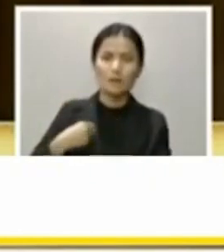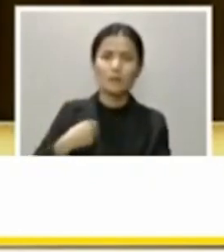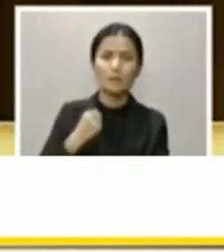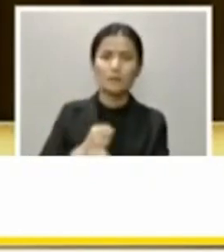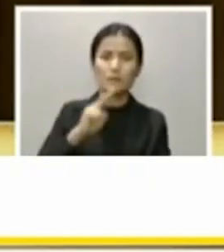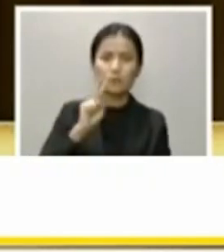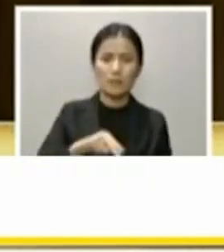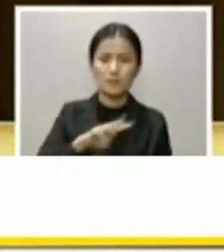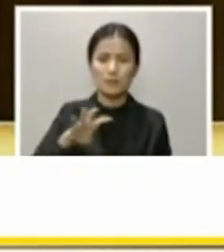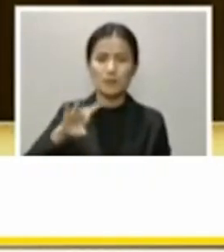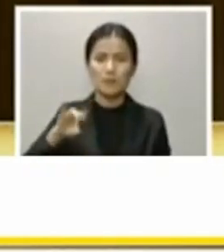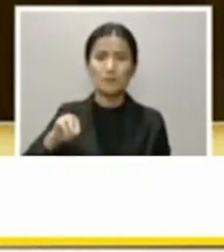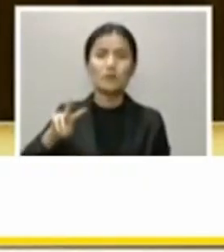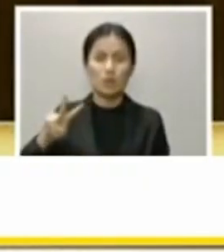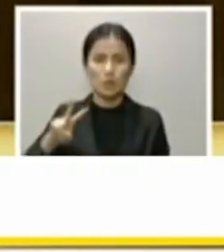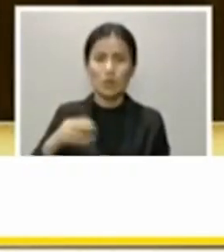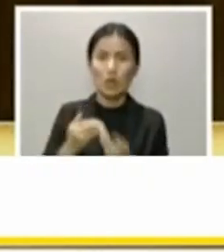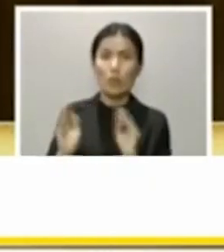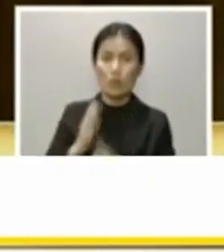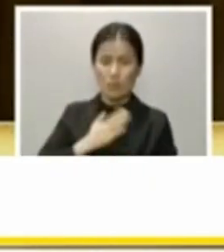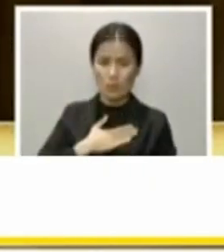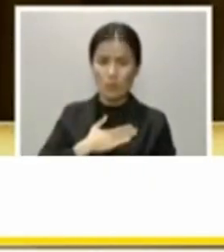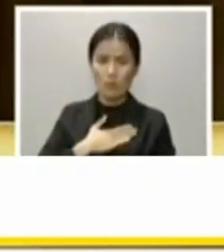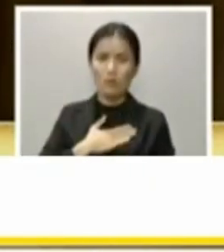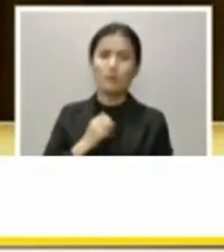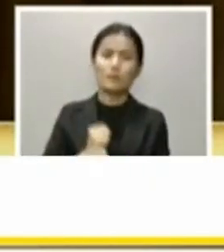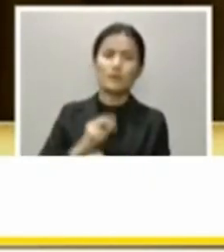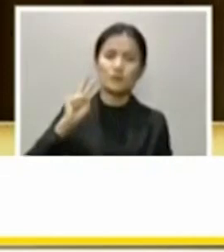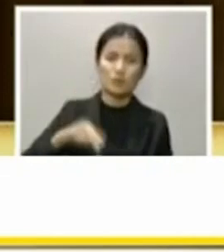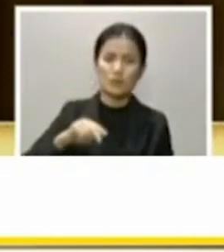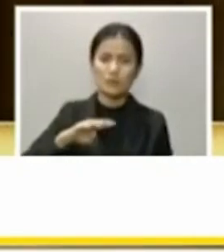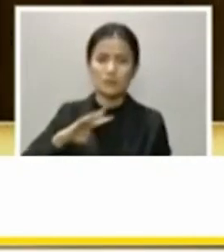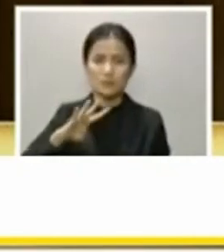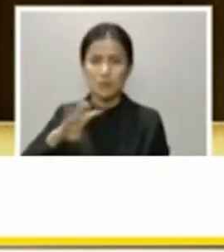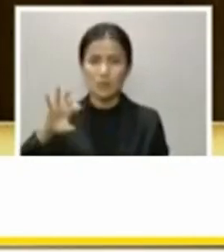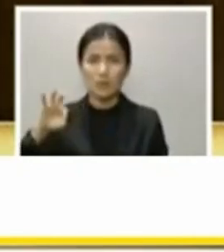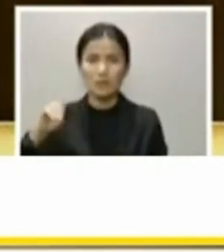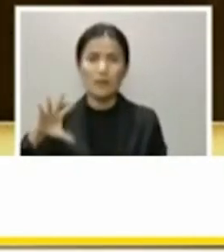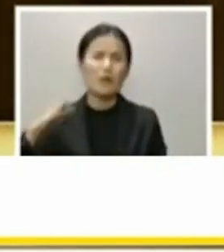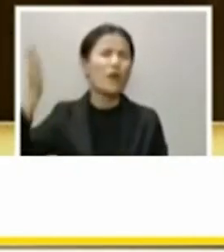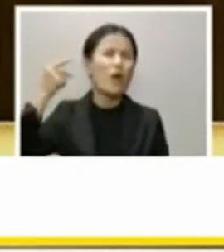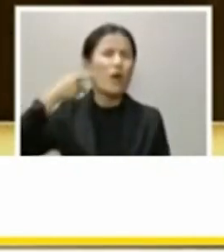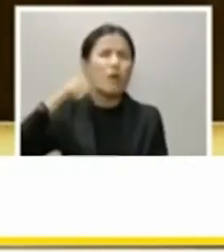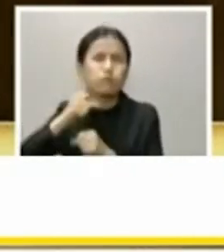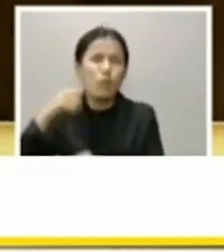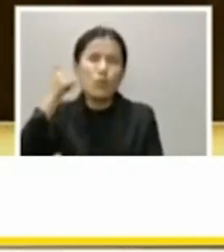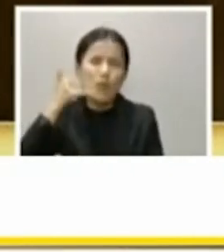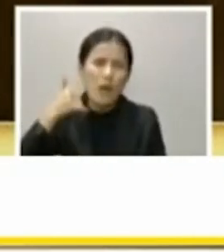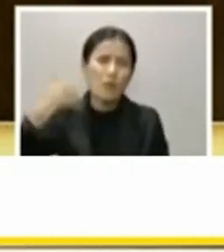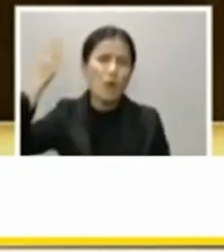2482เป็นของครอบครัวผม2495ของปู่ย่าผมมาแต่ก่อนเป็นของคนอื่นแต่ก็